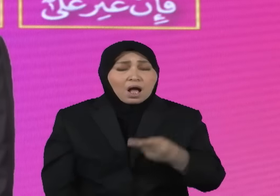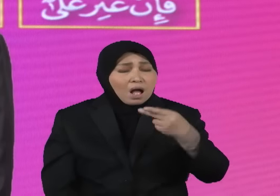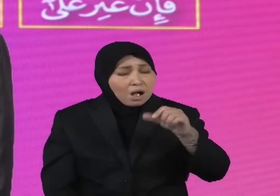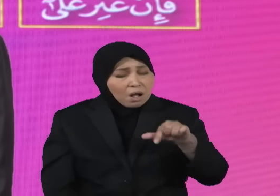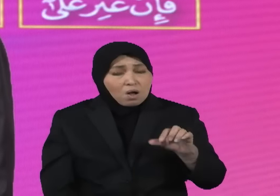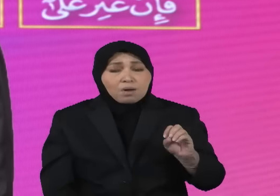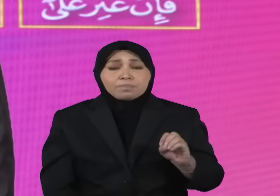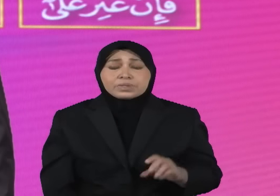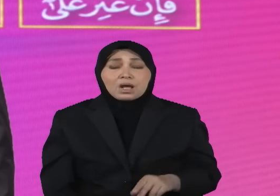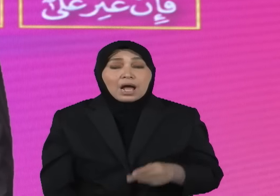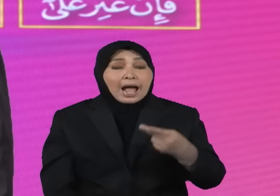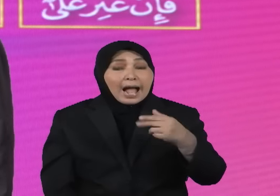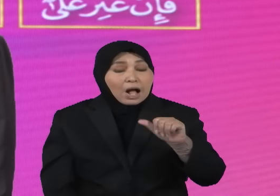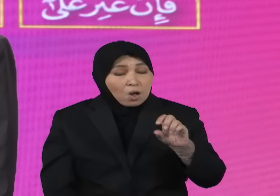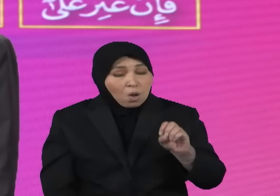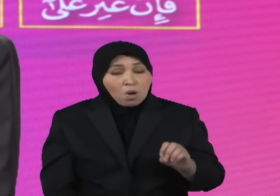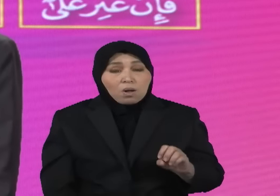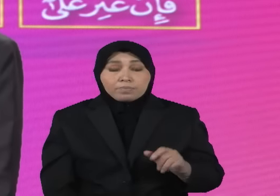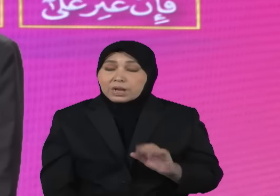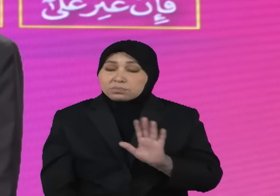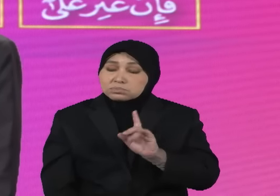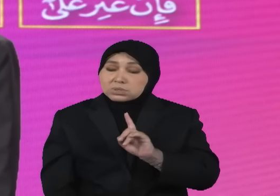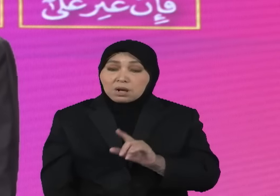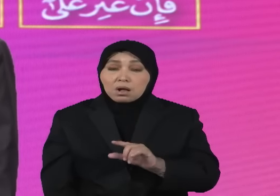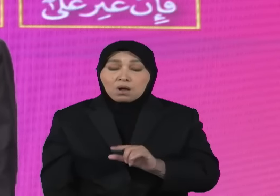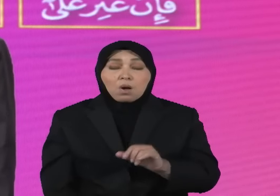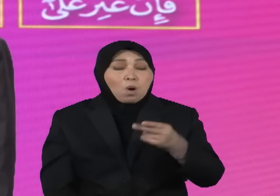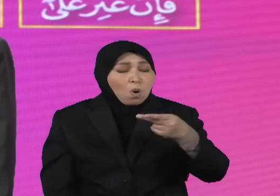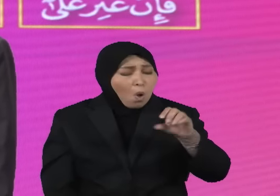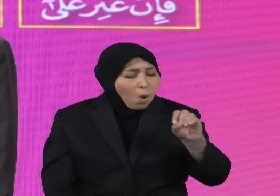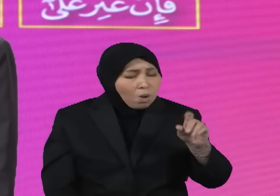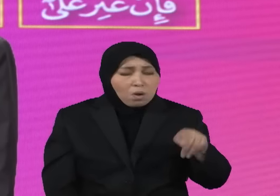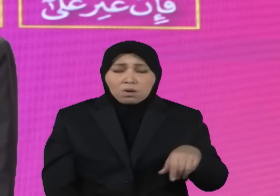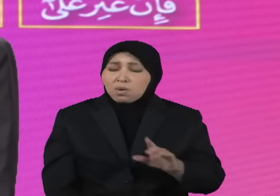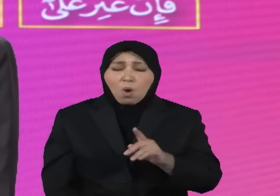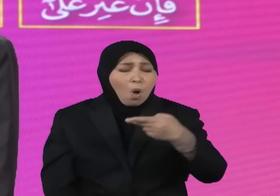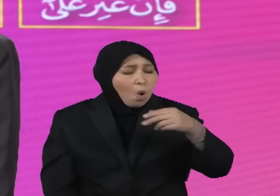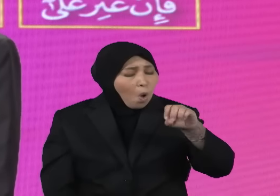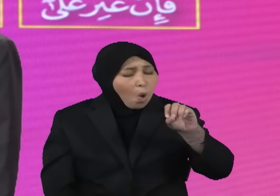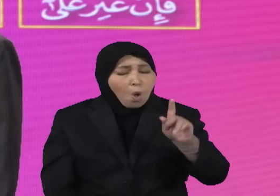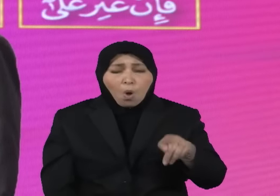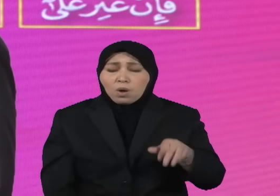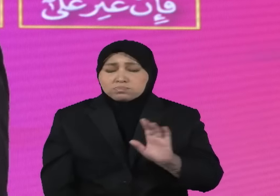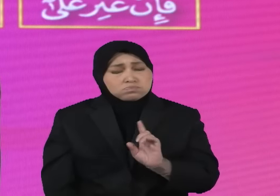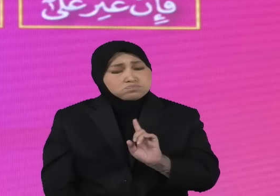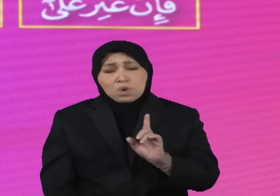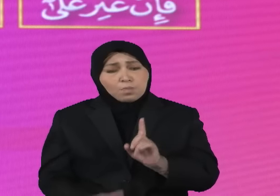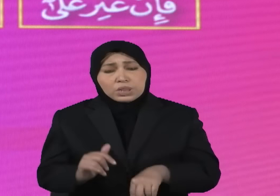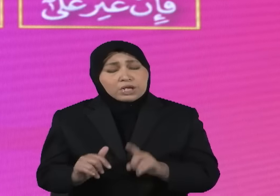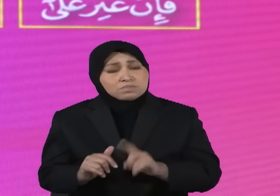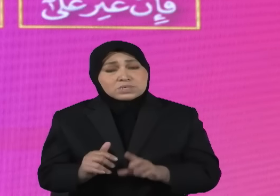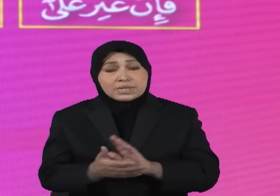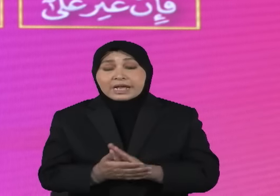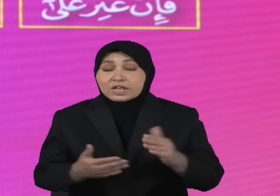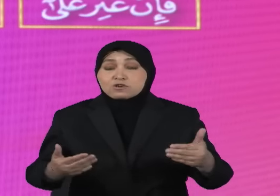haqqa. Dengan bil haqqa tak kena. Atau bil haqqa tak boleh. Haqqa pun tak boleh kan. Okey.